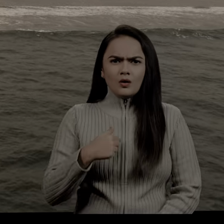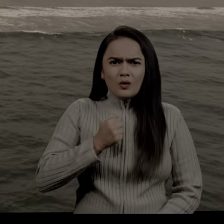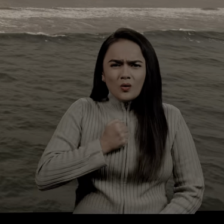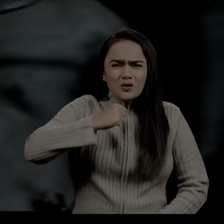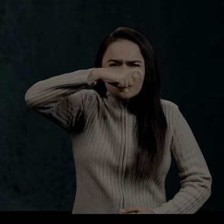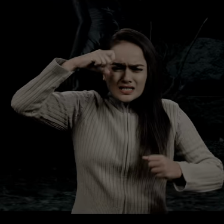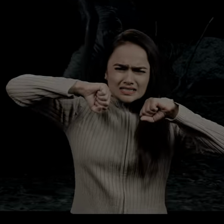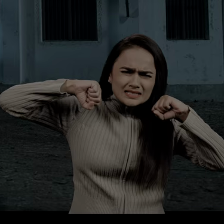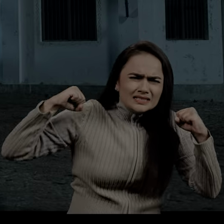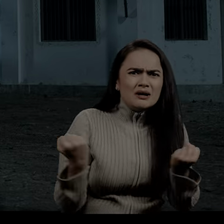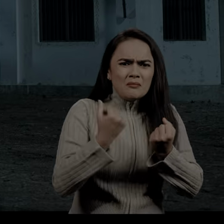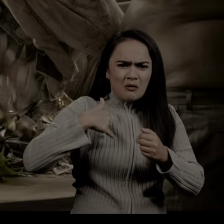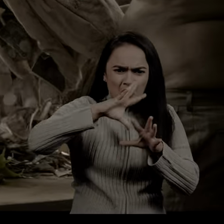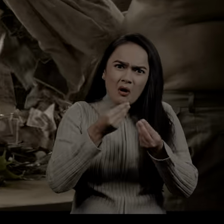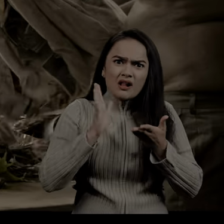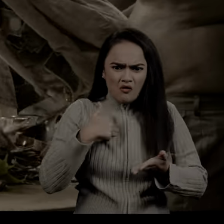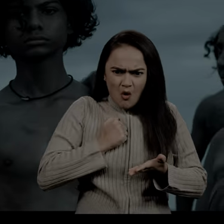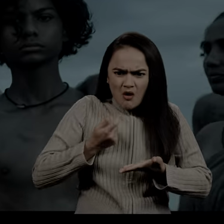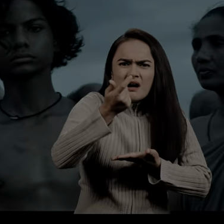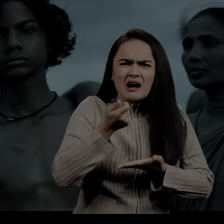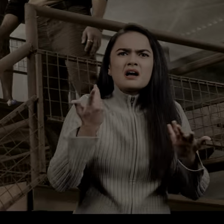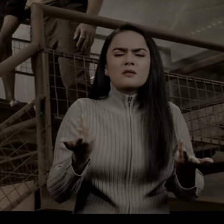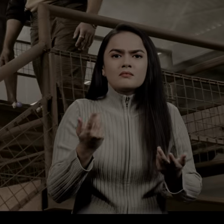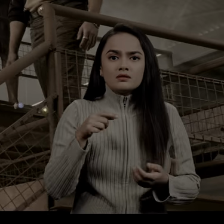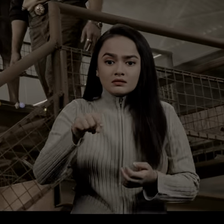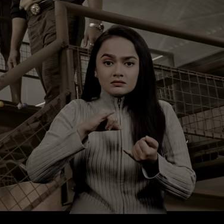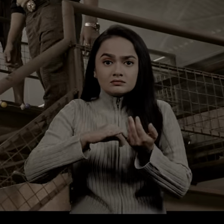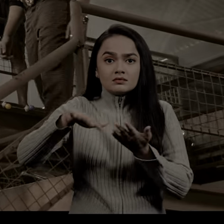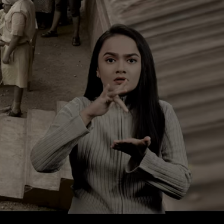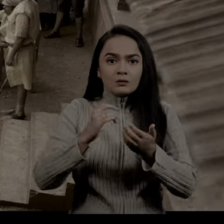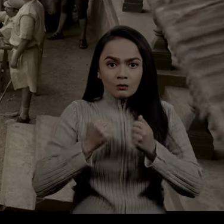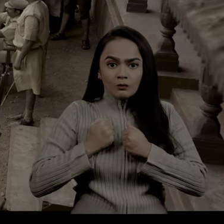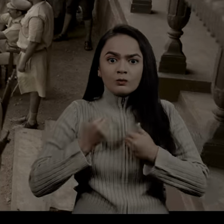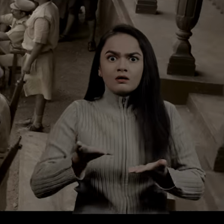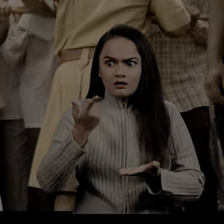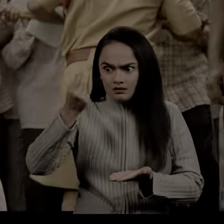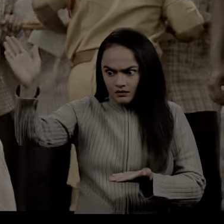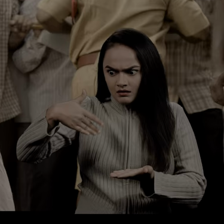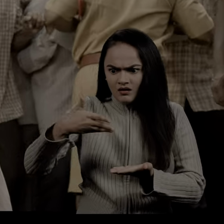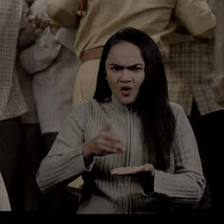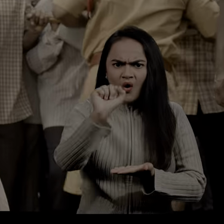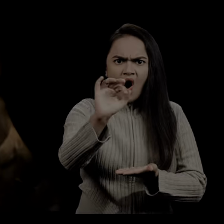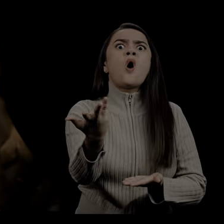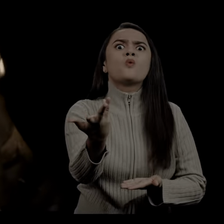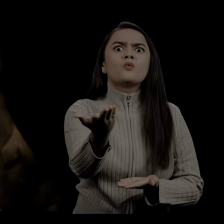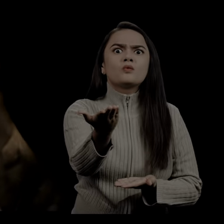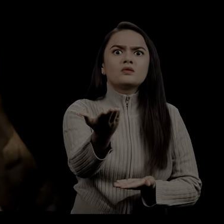మాట్లాడతారు. కష్టపడి కొట్టుకొచ్చిన సొమ్ము నీకెందుకు ఇయ్యాలా? స్టూవర్ట్ పురు నాదైనప్పుడు